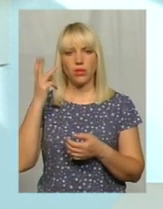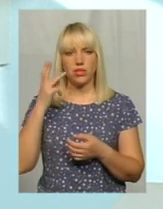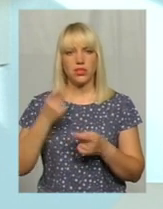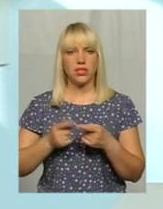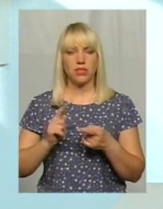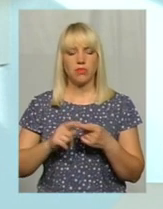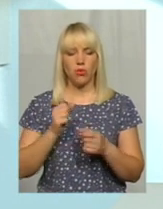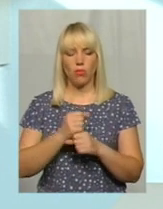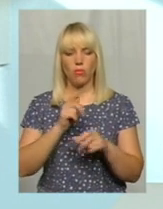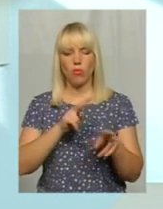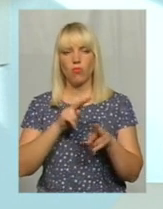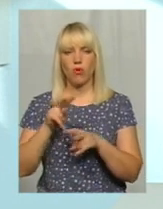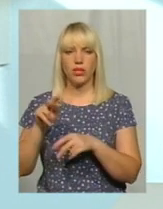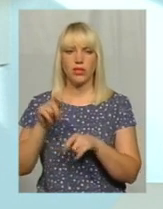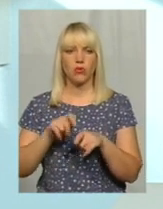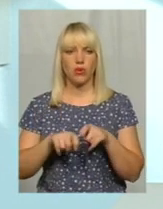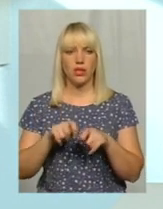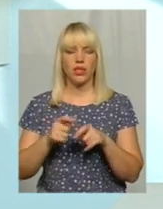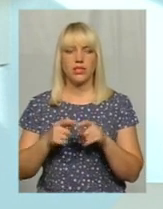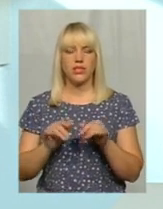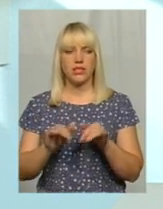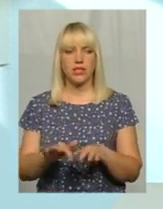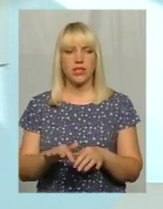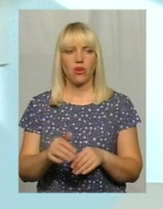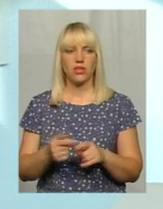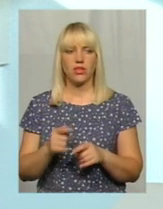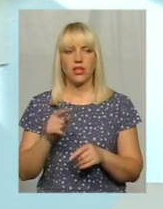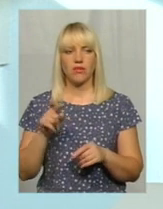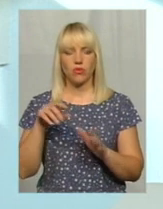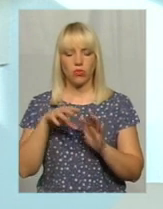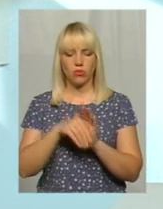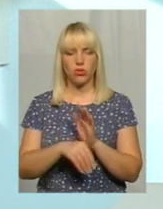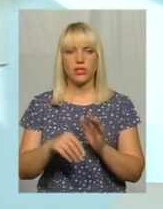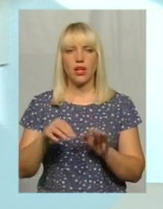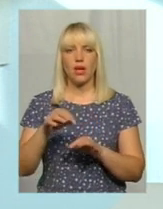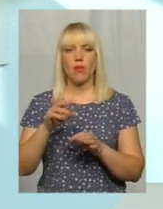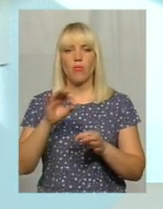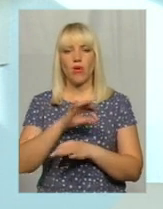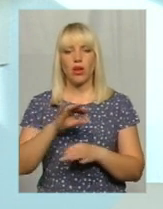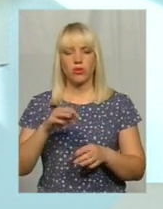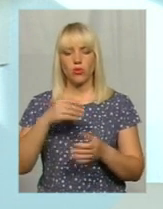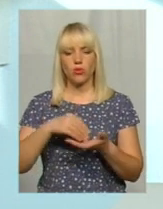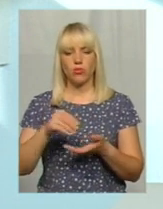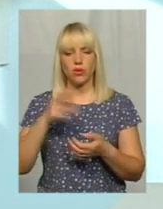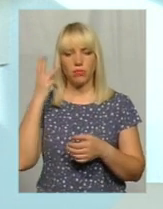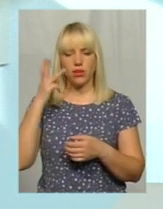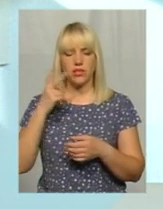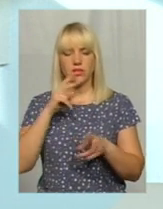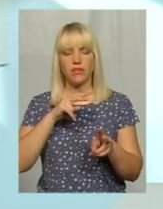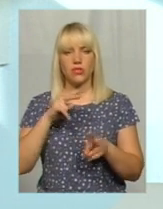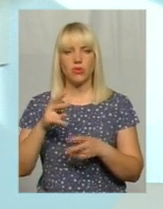так, моніторинг виконання цих заходів, в тому числі проєкту «Купуй Хмельницьке», і відслідковуємо,